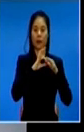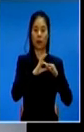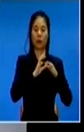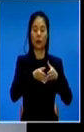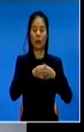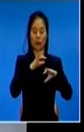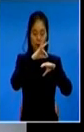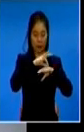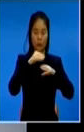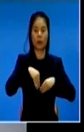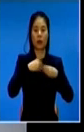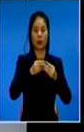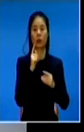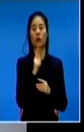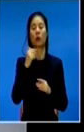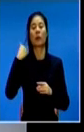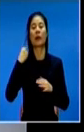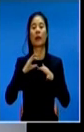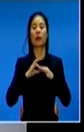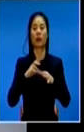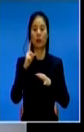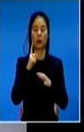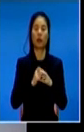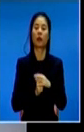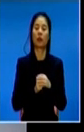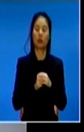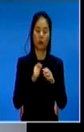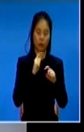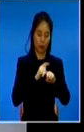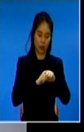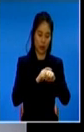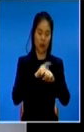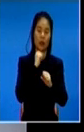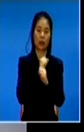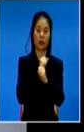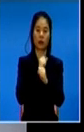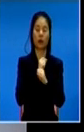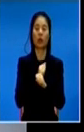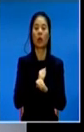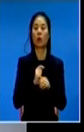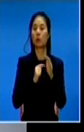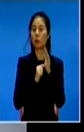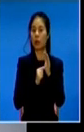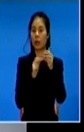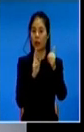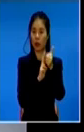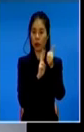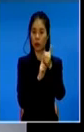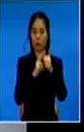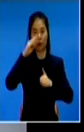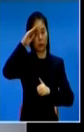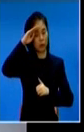ขึ้นนั้นยังต้องมีอายุงานยกตัวอย่างเช่นรองสารวัตรจบจากโรงเรียนระดับตำรวจ